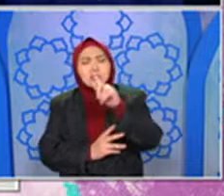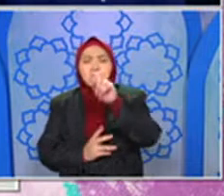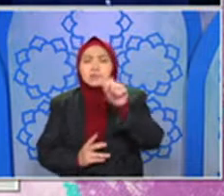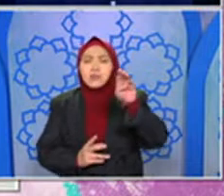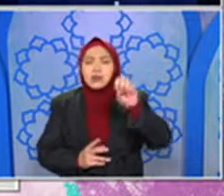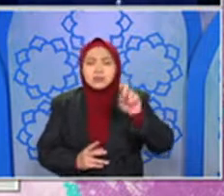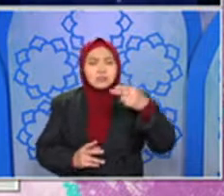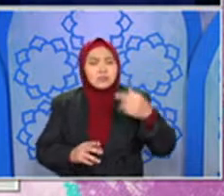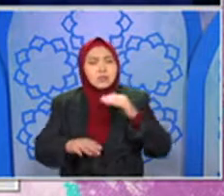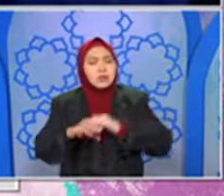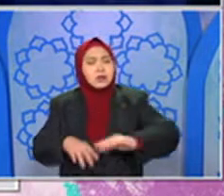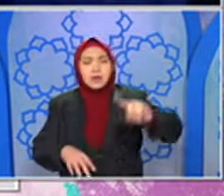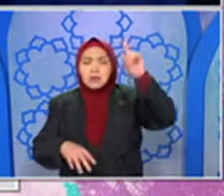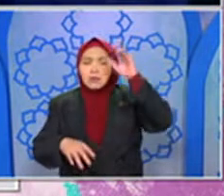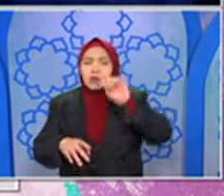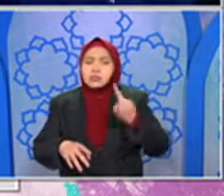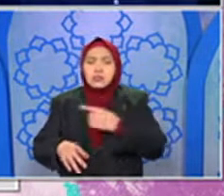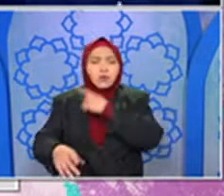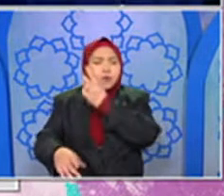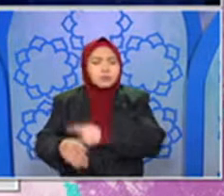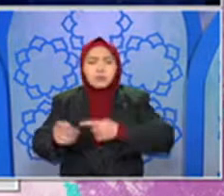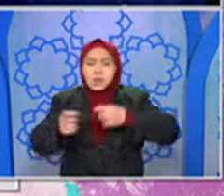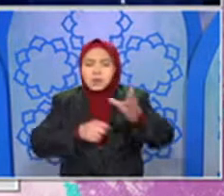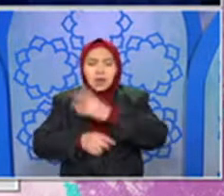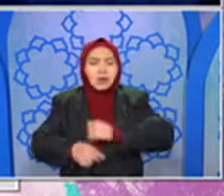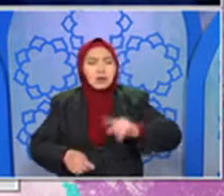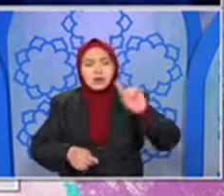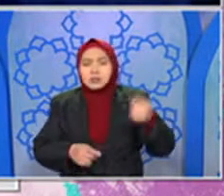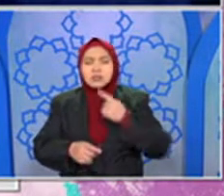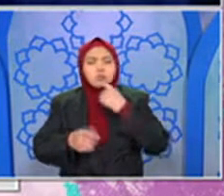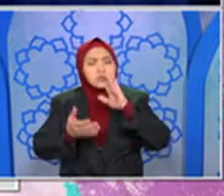lahul mulku wa lahul hamdu.